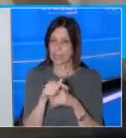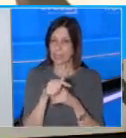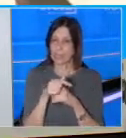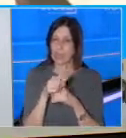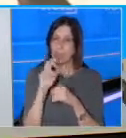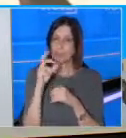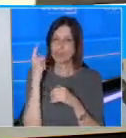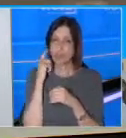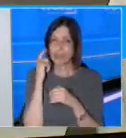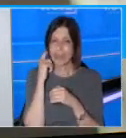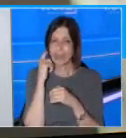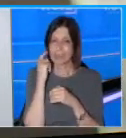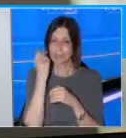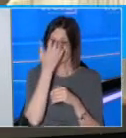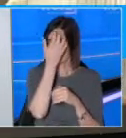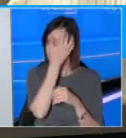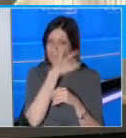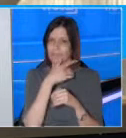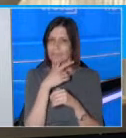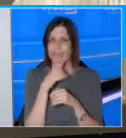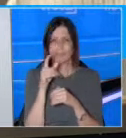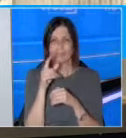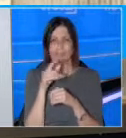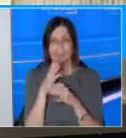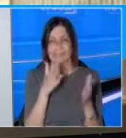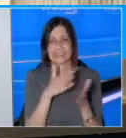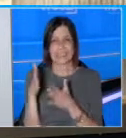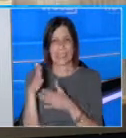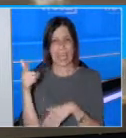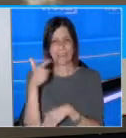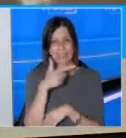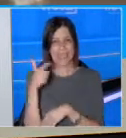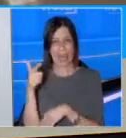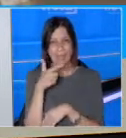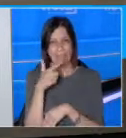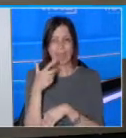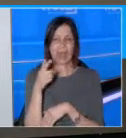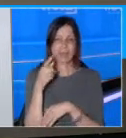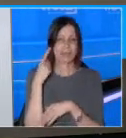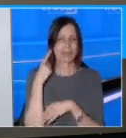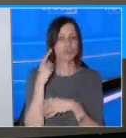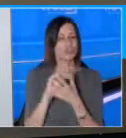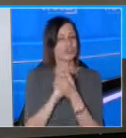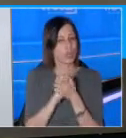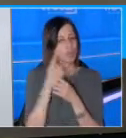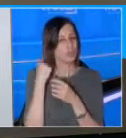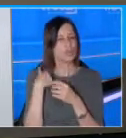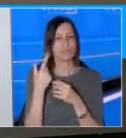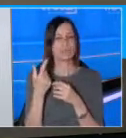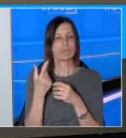עוזי שומע? הוא יכוון את המצלמה ומיד הוא יגיד לנו שלום ונשמע אותו. אז אנחנו רק נספר לכם